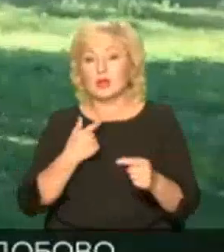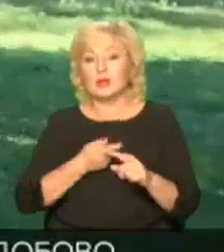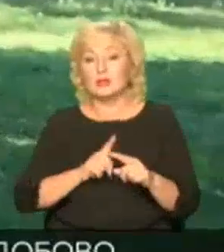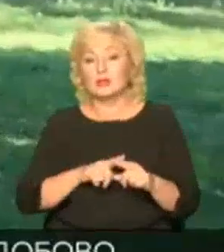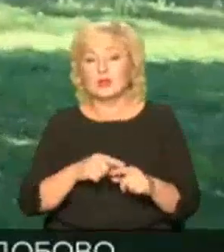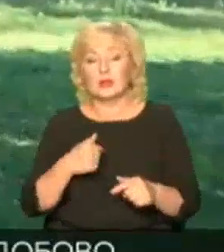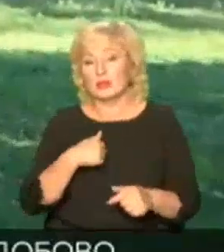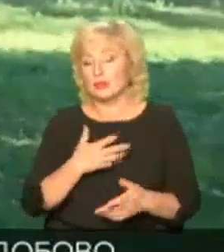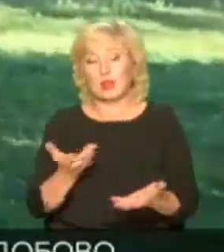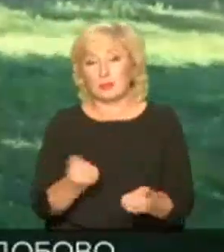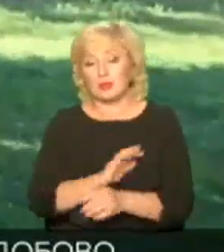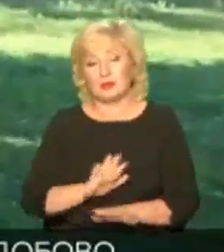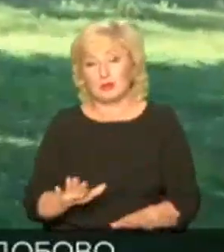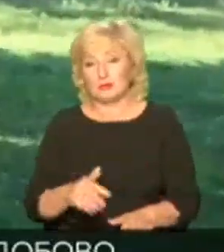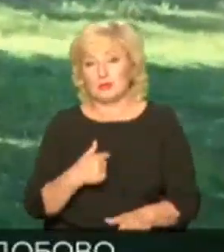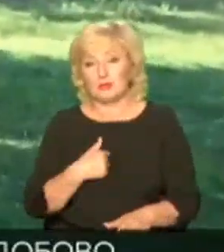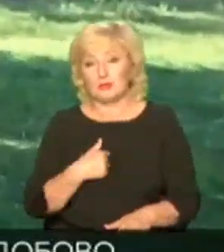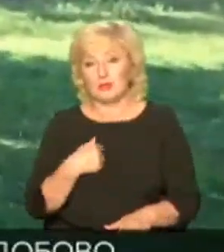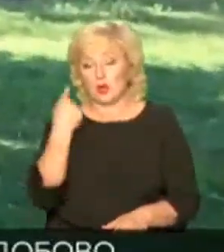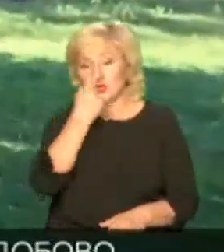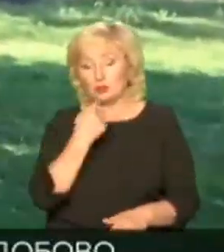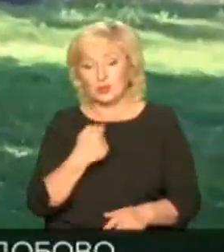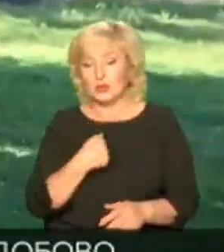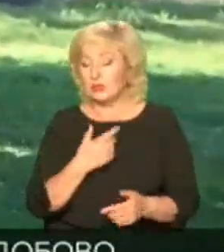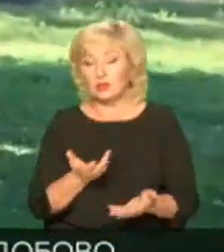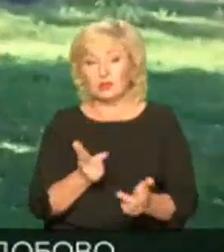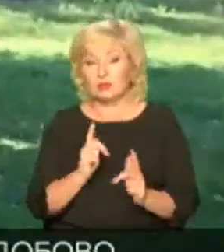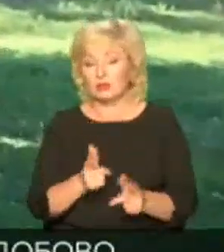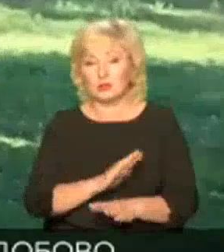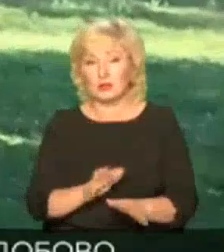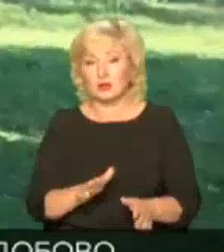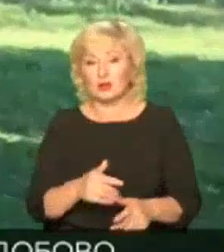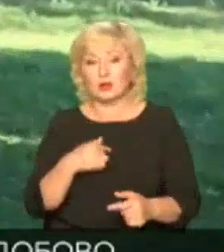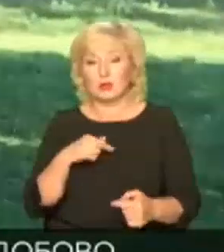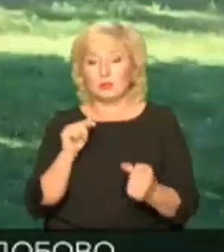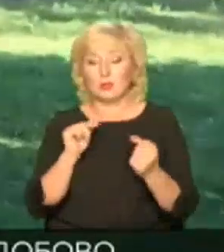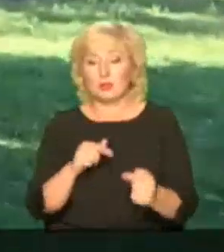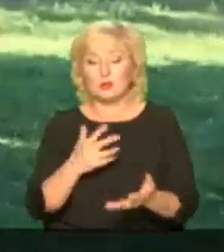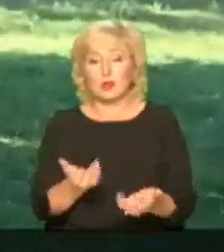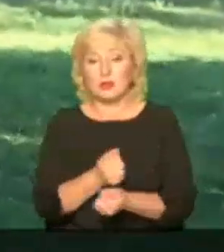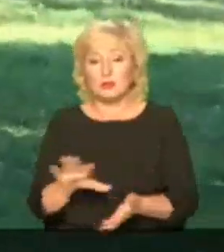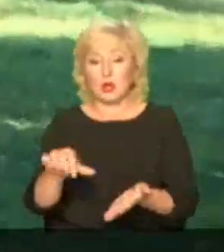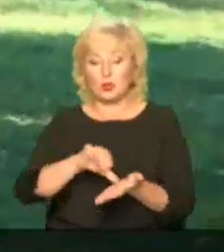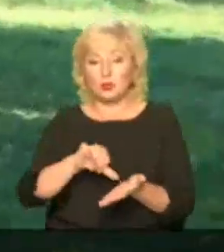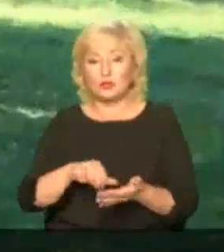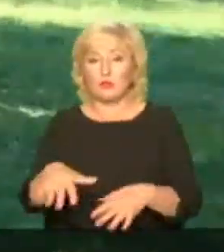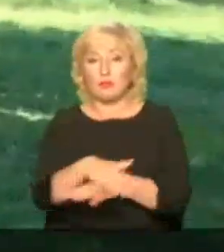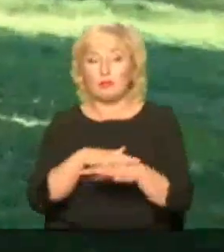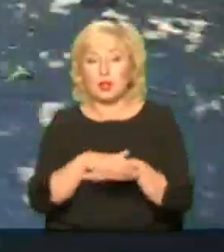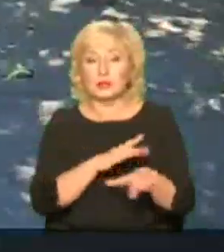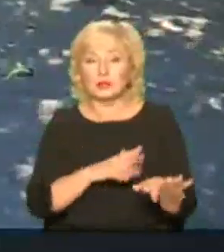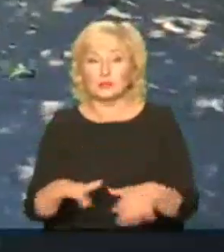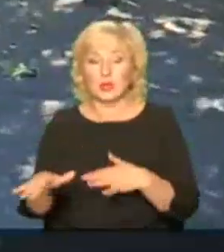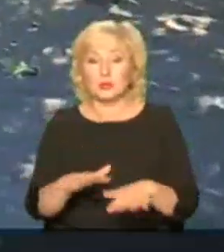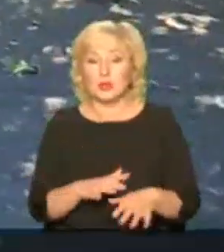мабуть, неприйнятно. Тому для вас неприйнятно? Ну, так, да, я так не приймаю участь в масових якихось